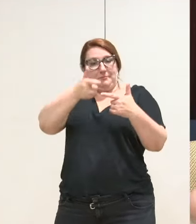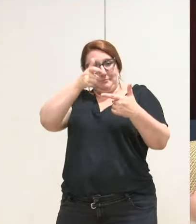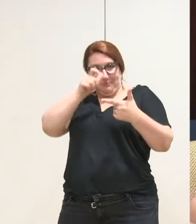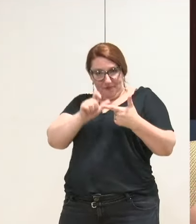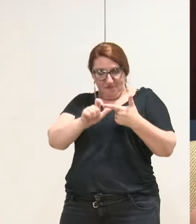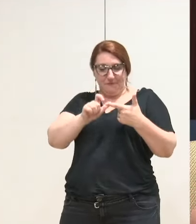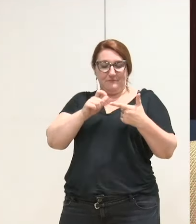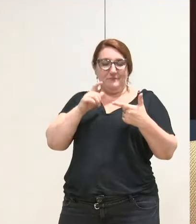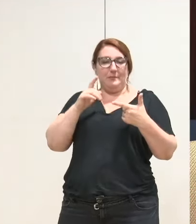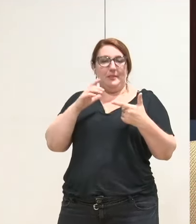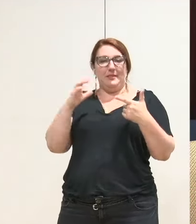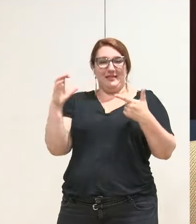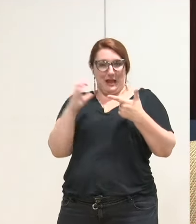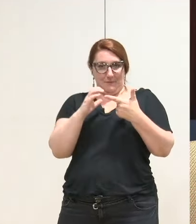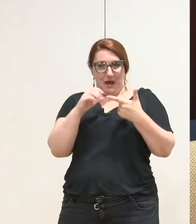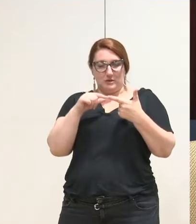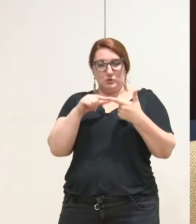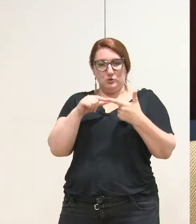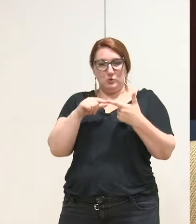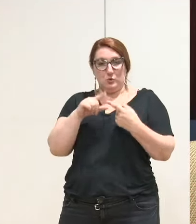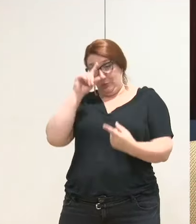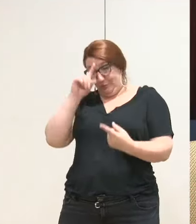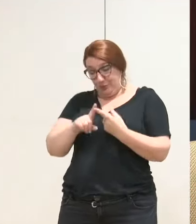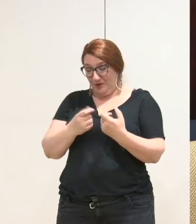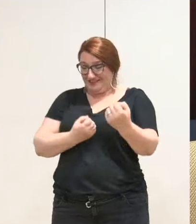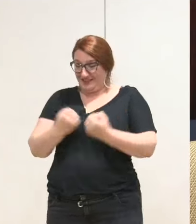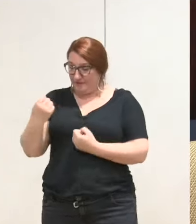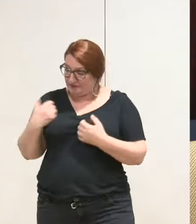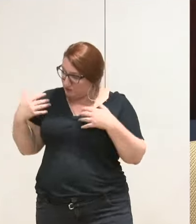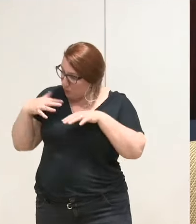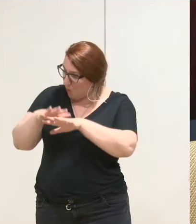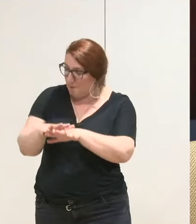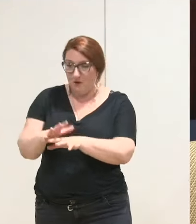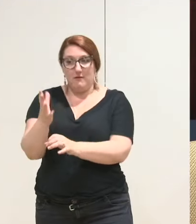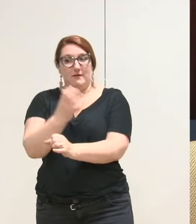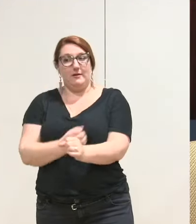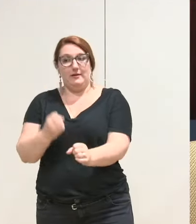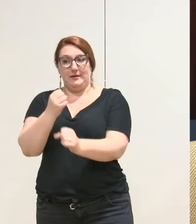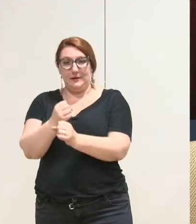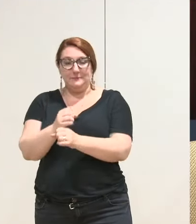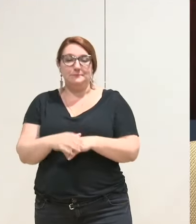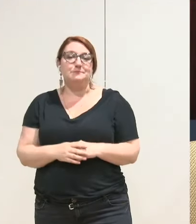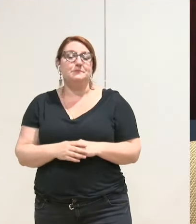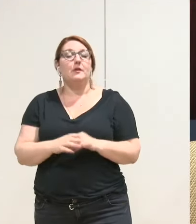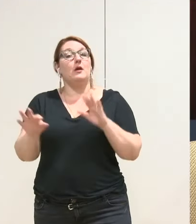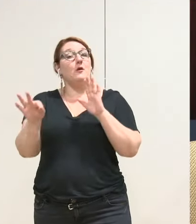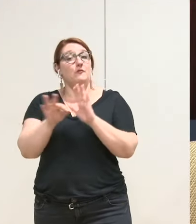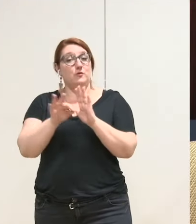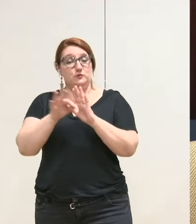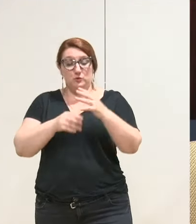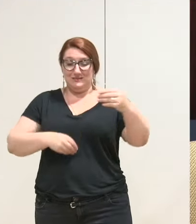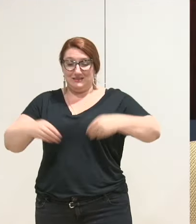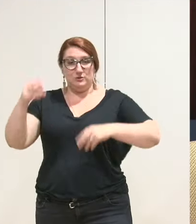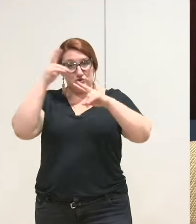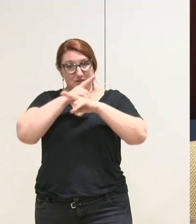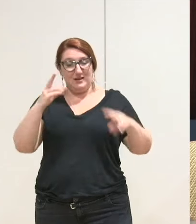suivante qui acte la création d'un service commun sur les fonctions de direction générale du CCS de